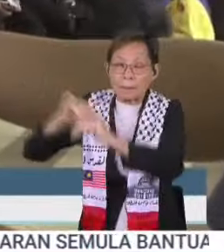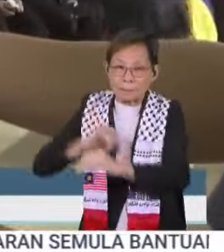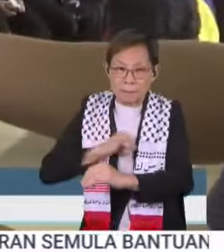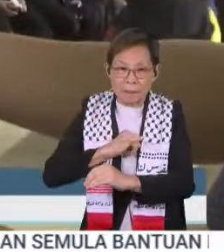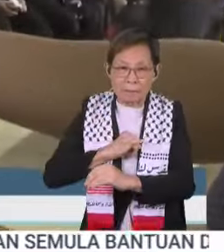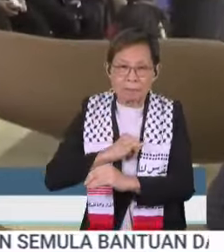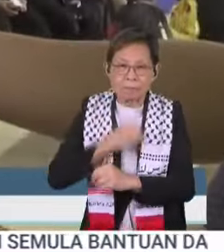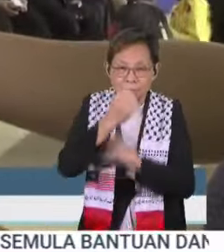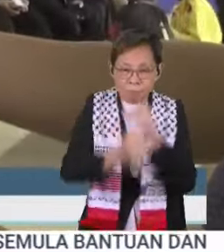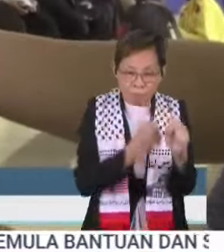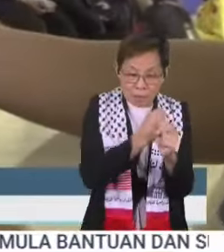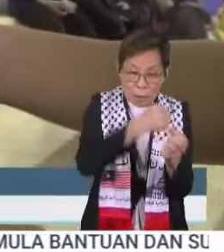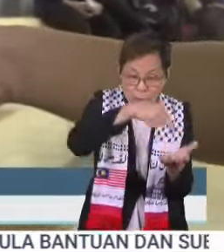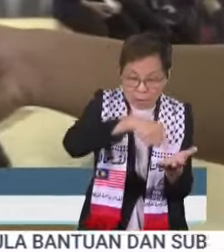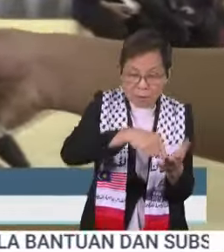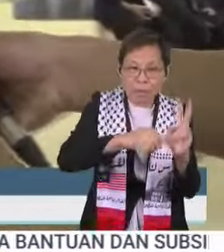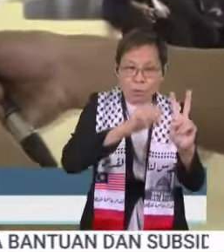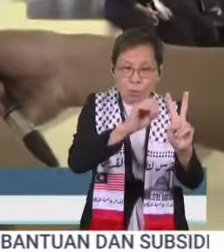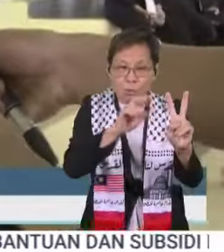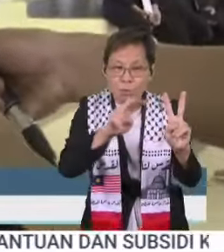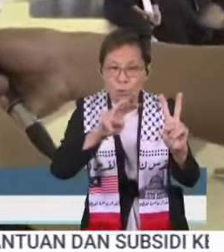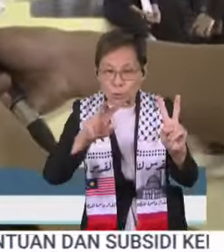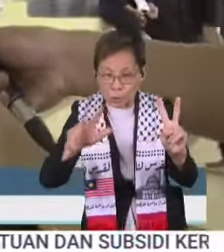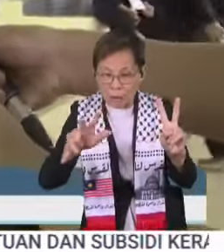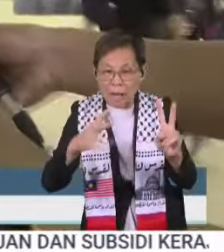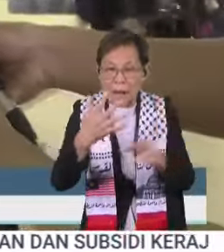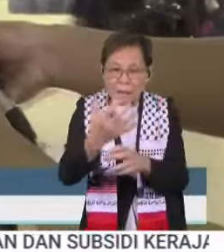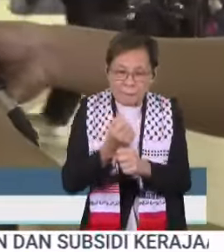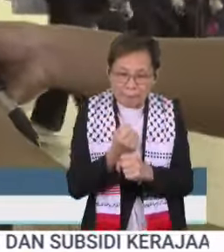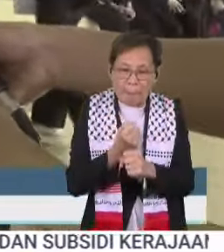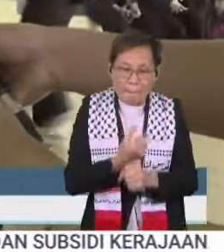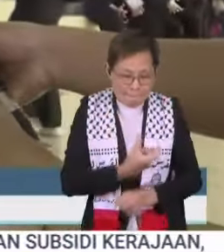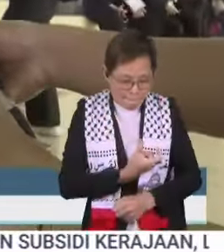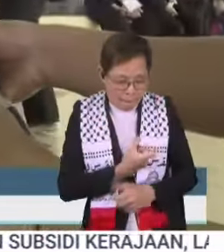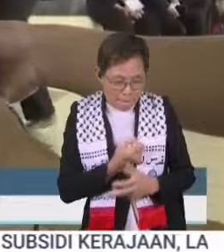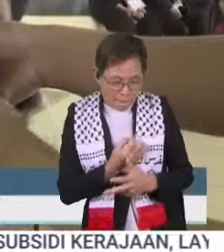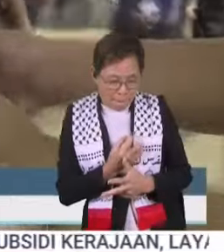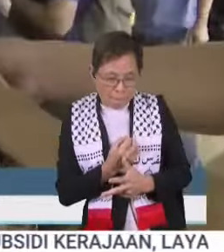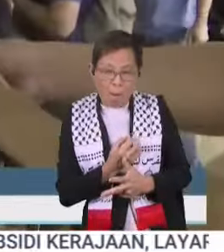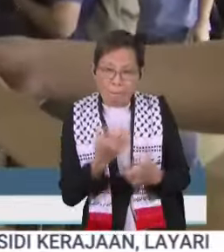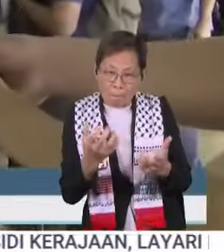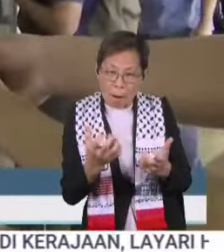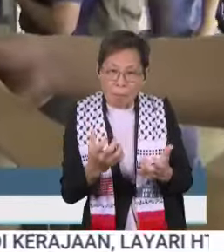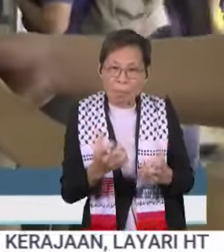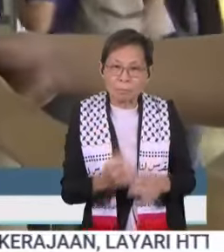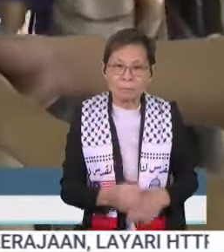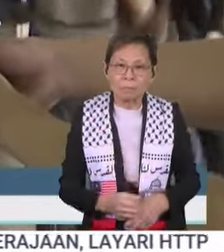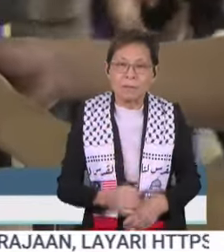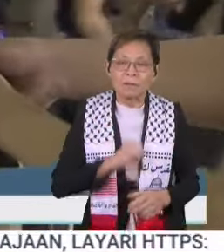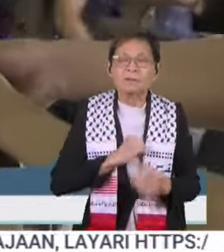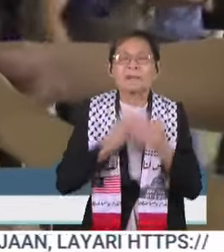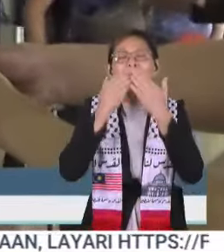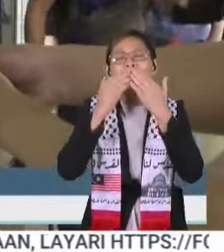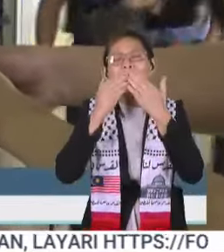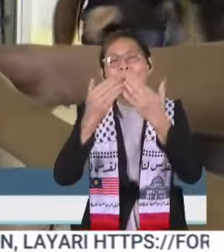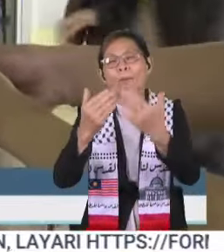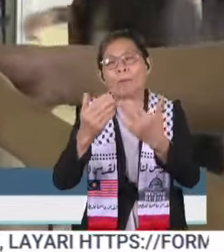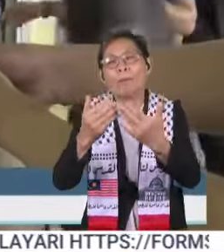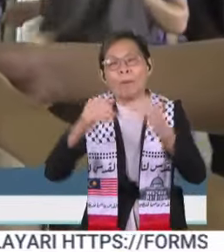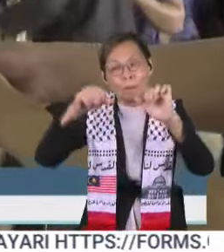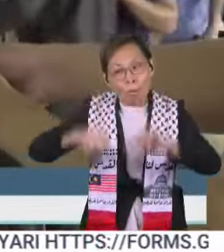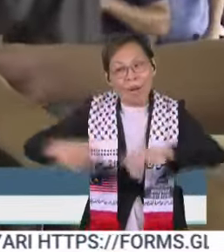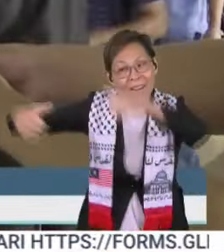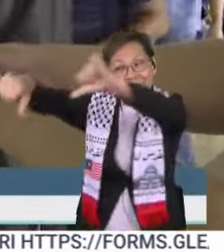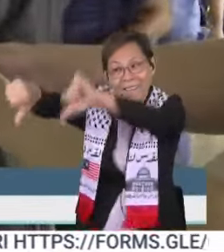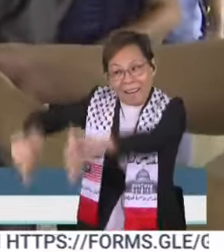ini apa tahun mu dapat emas sak sagag Saya bersyukur dapat mengalahkan